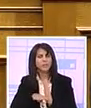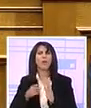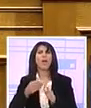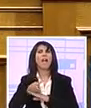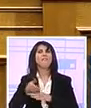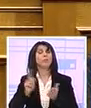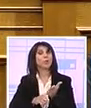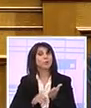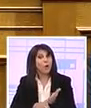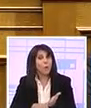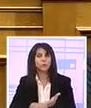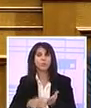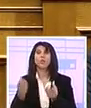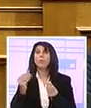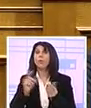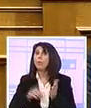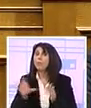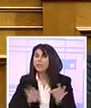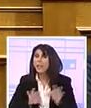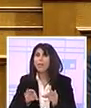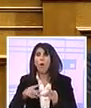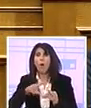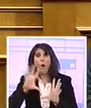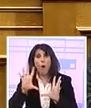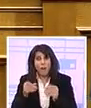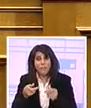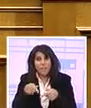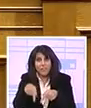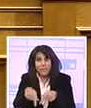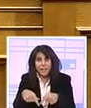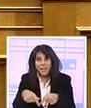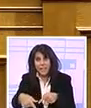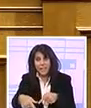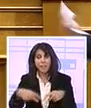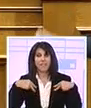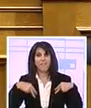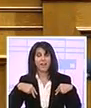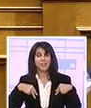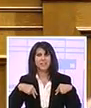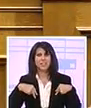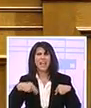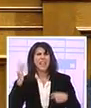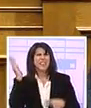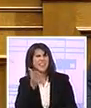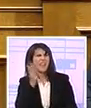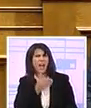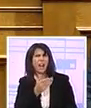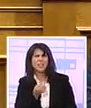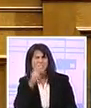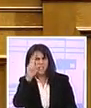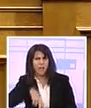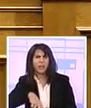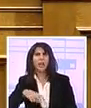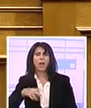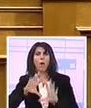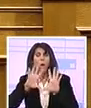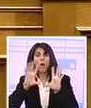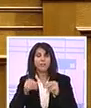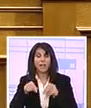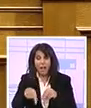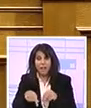υλοποιήσει το πολυνομοσχέδιο που ψηφίστηκε πριν από λίγες μέρες, τα χαράτσια. Μια κυβέρνηση που